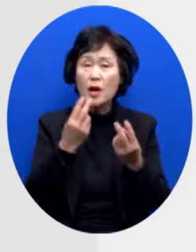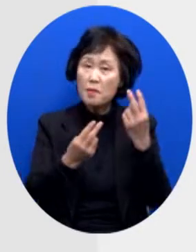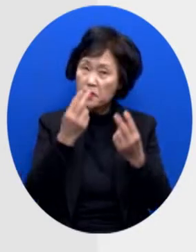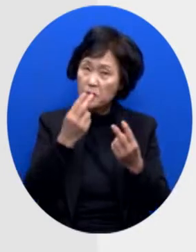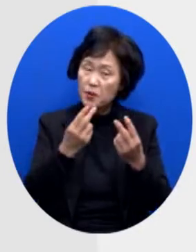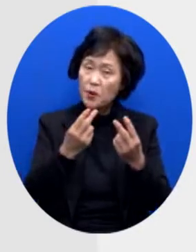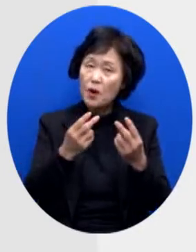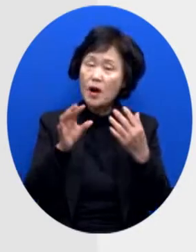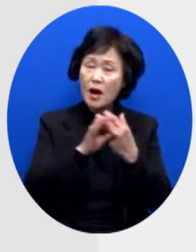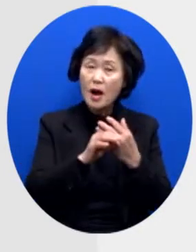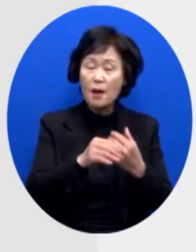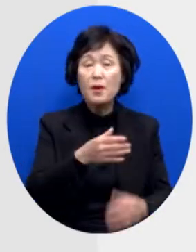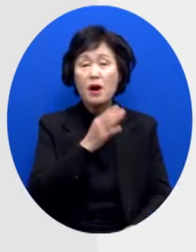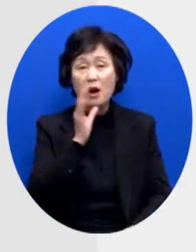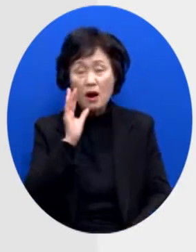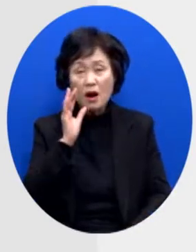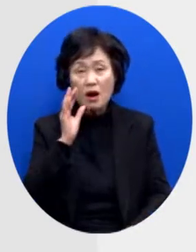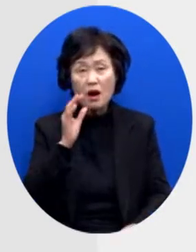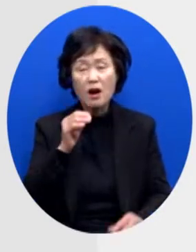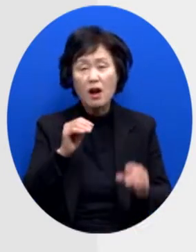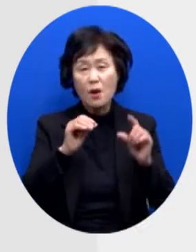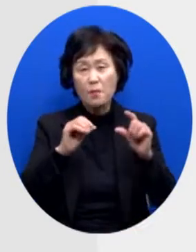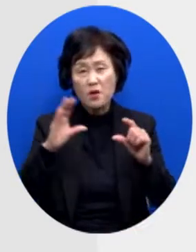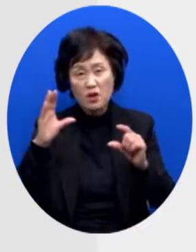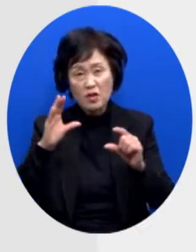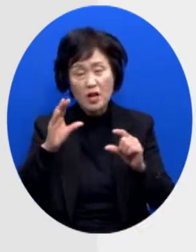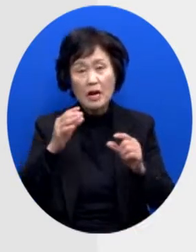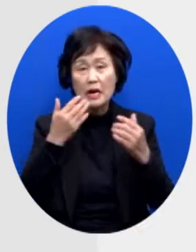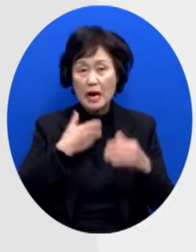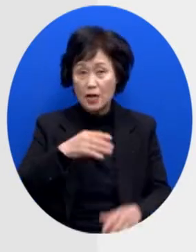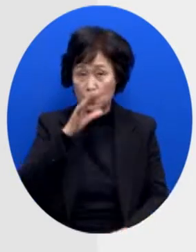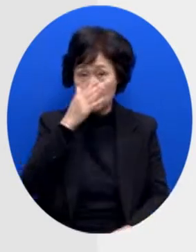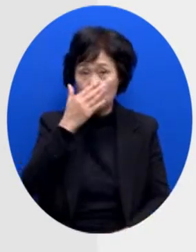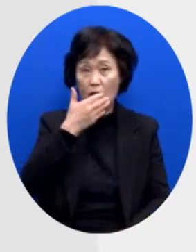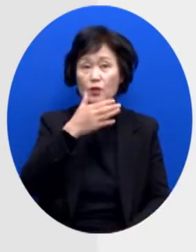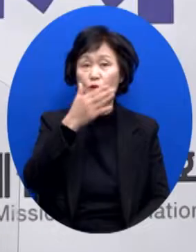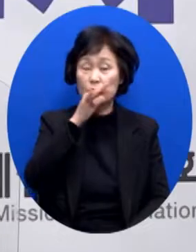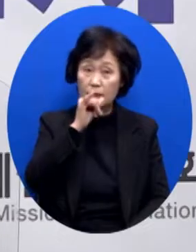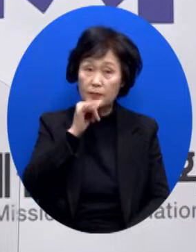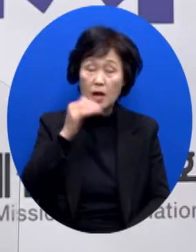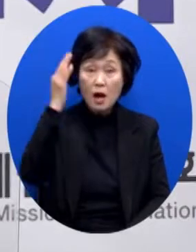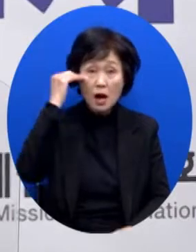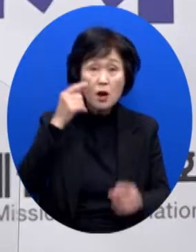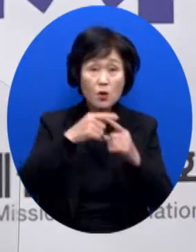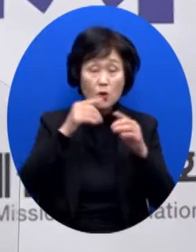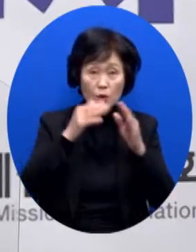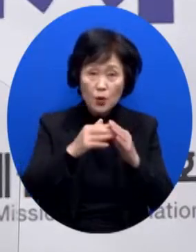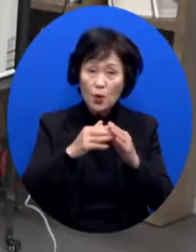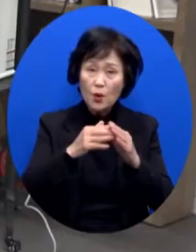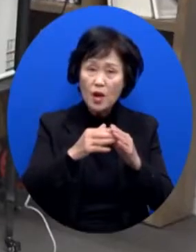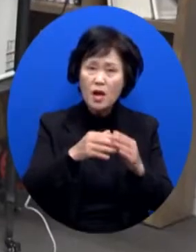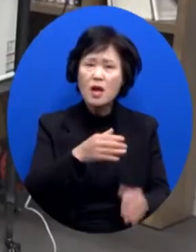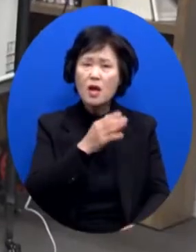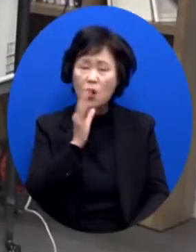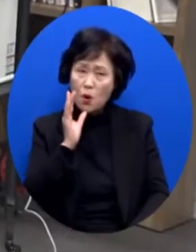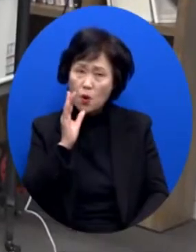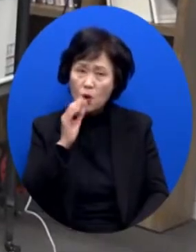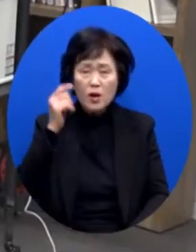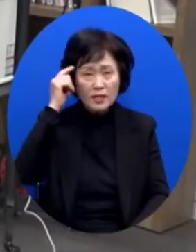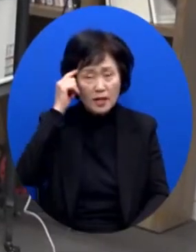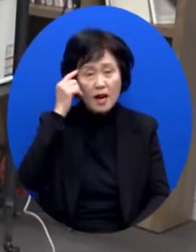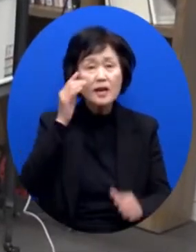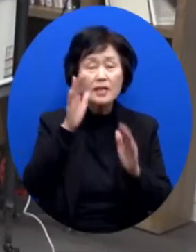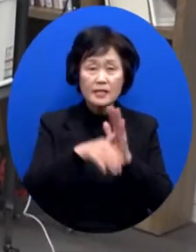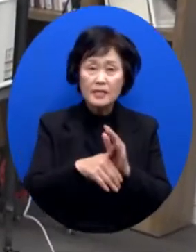있습니다 발제를 맡은 한국 선교 연구원 홍영철 원장은 한국교회 자체의 고령화 현상을 고려했을 때 당분간